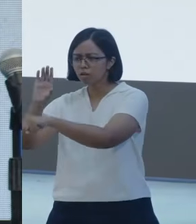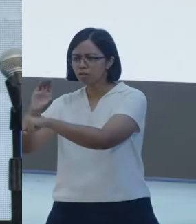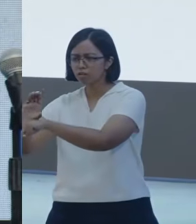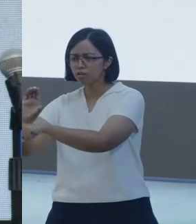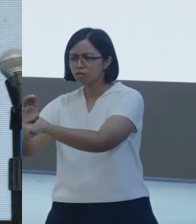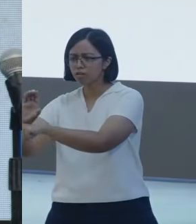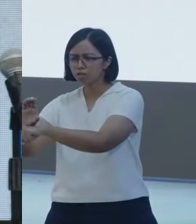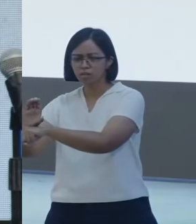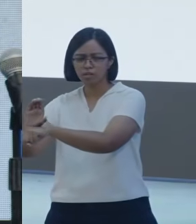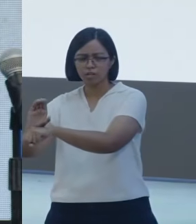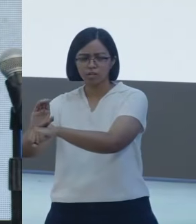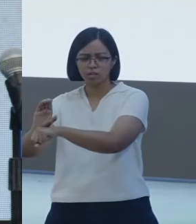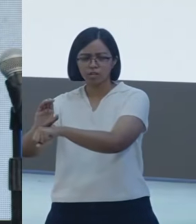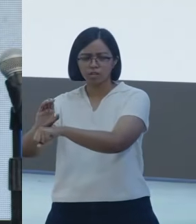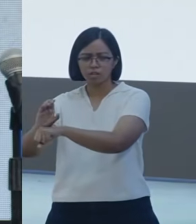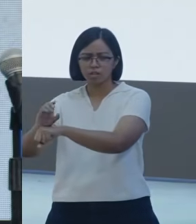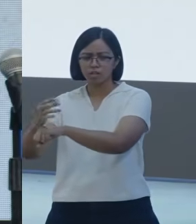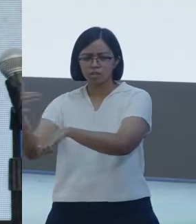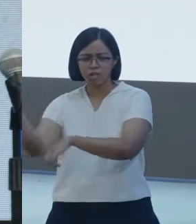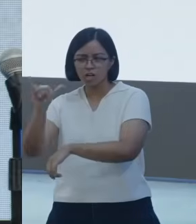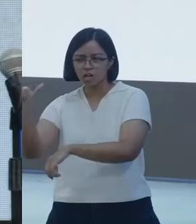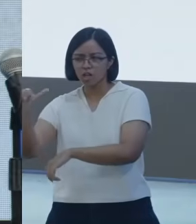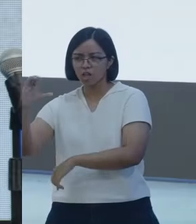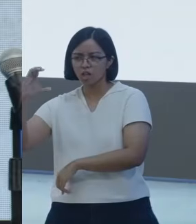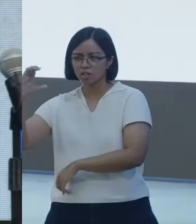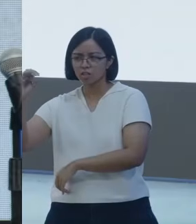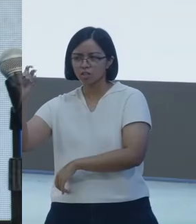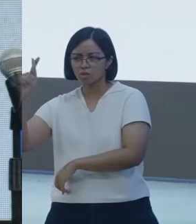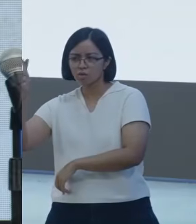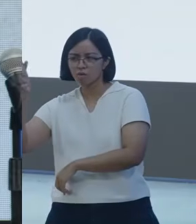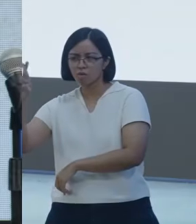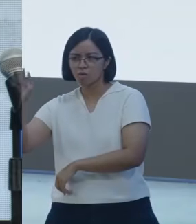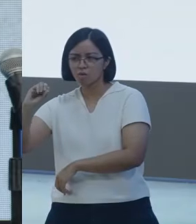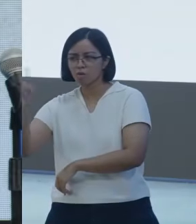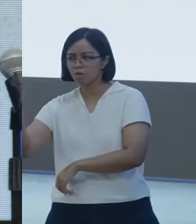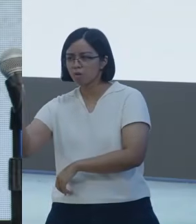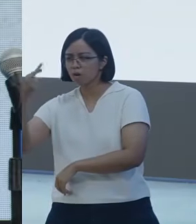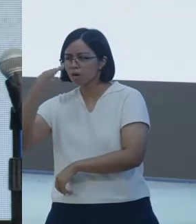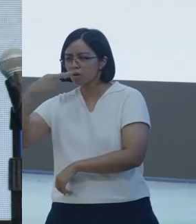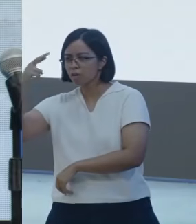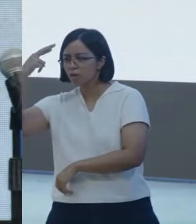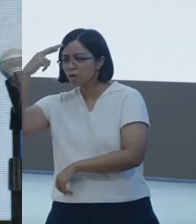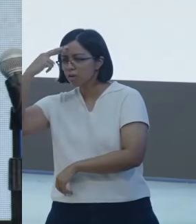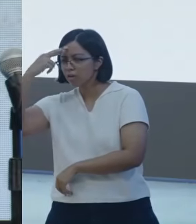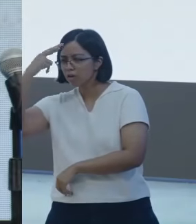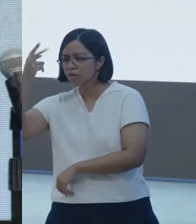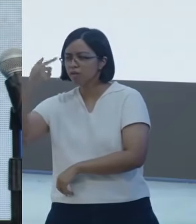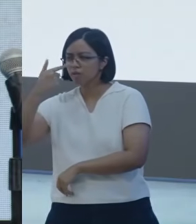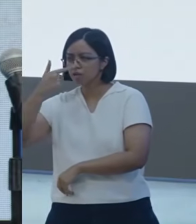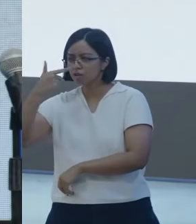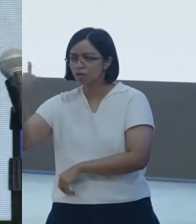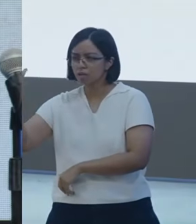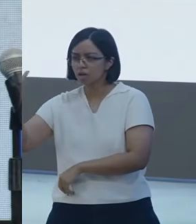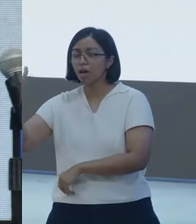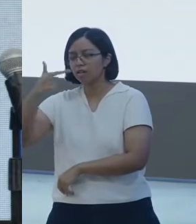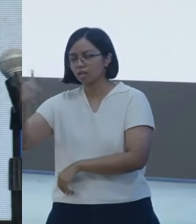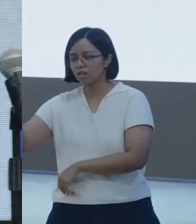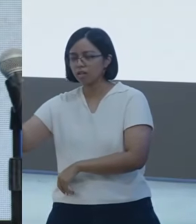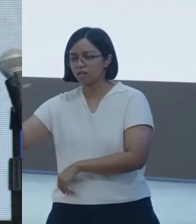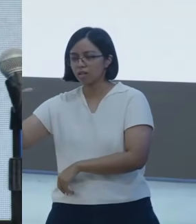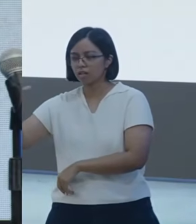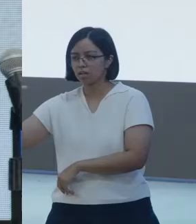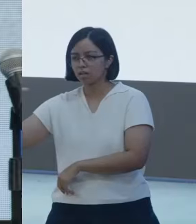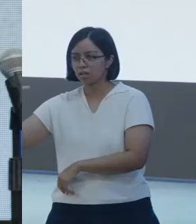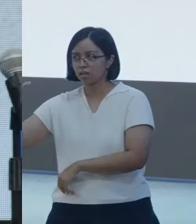hindi katulad ng Corinto, ng Romans, ng Galatians. No? Ito ay